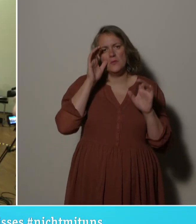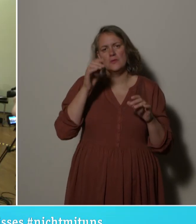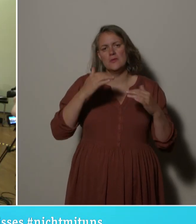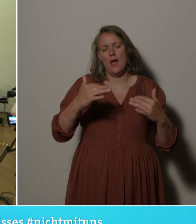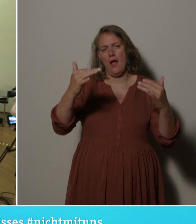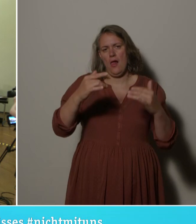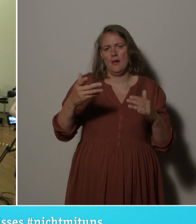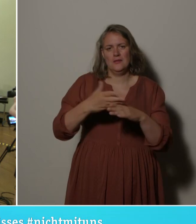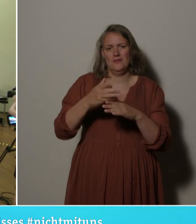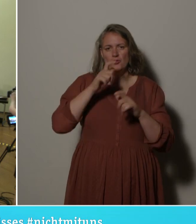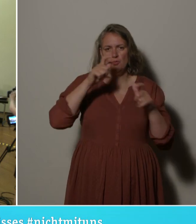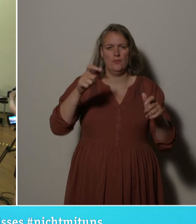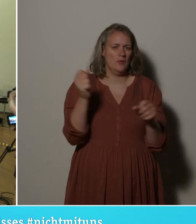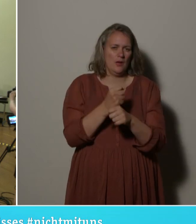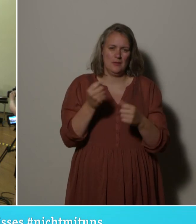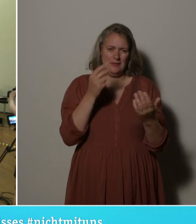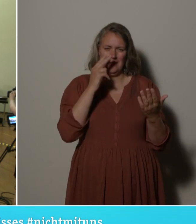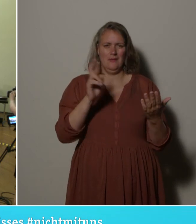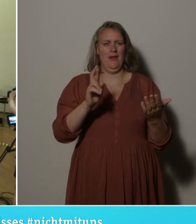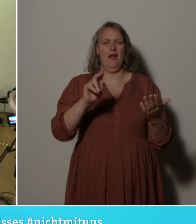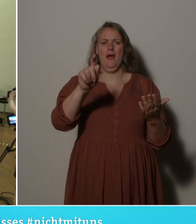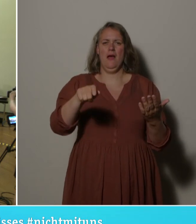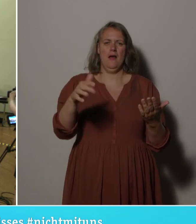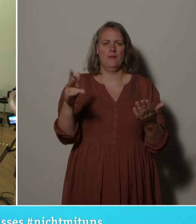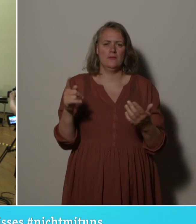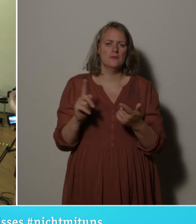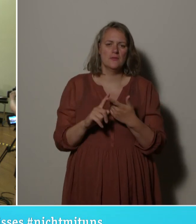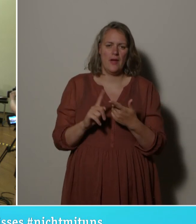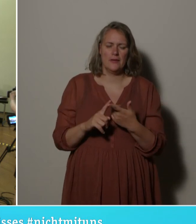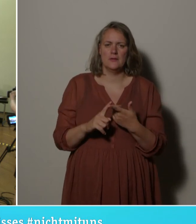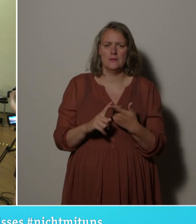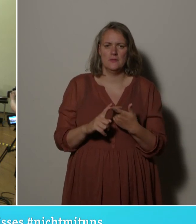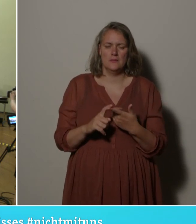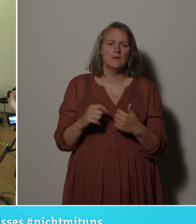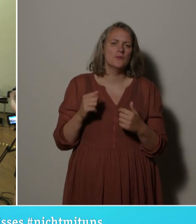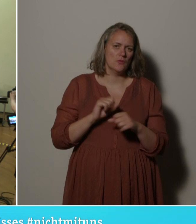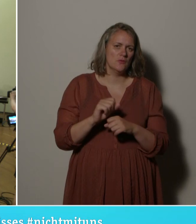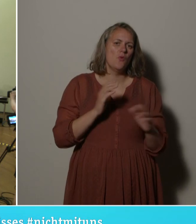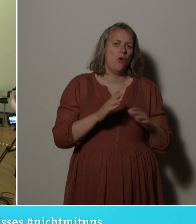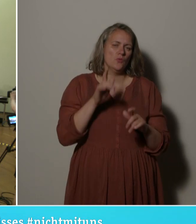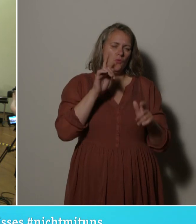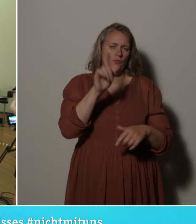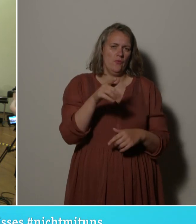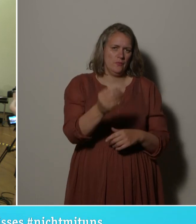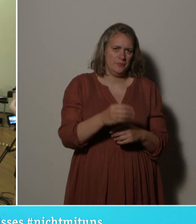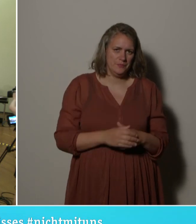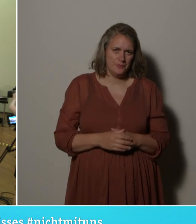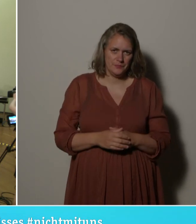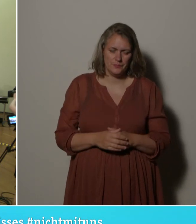Saal. Ich kann nicht verfolgen, kann von hier aus nicht erkennen, wer es war, aber trotzdem erteile ich einen Ordnungsruf.